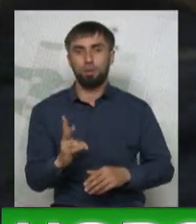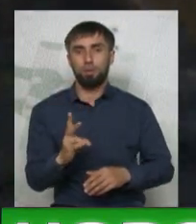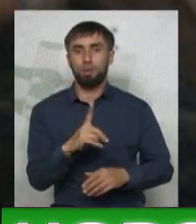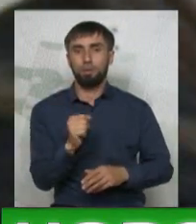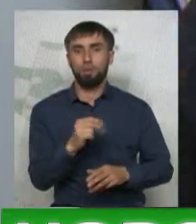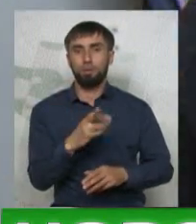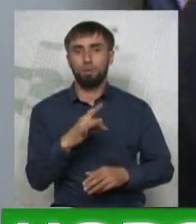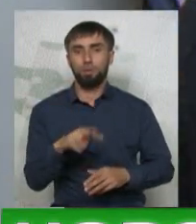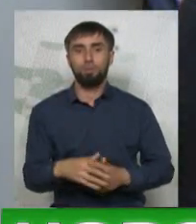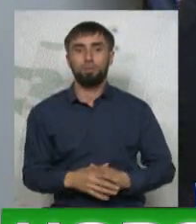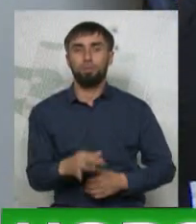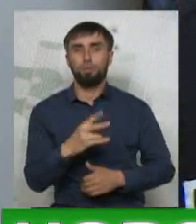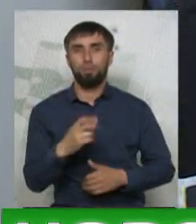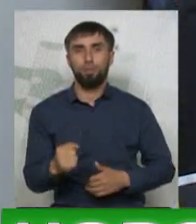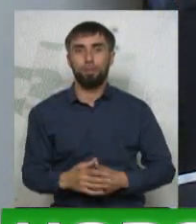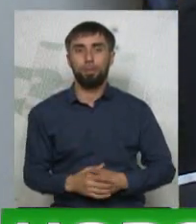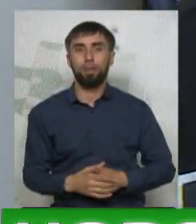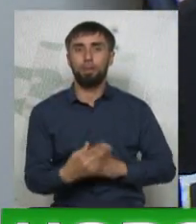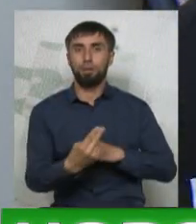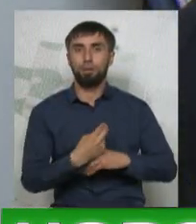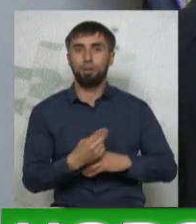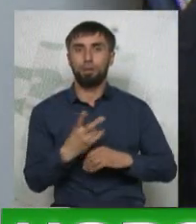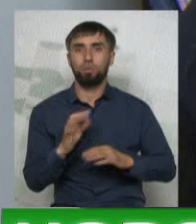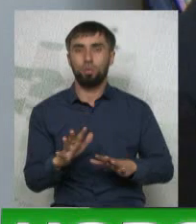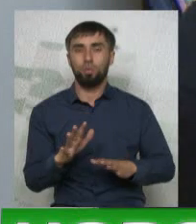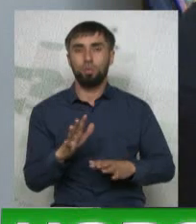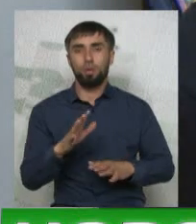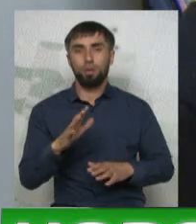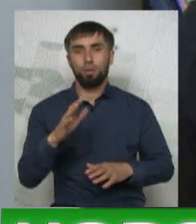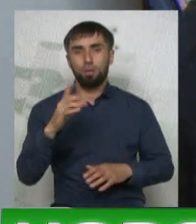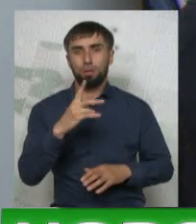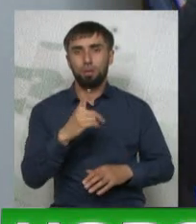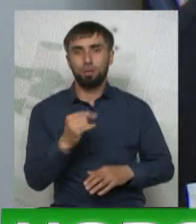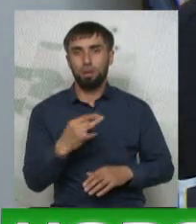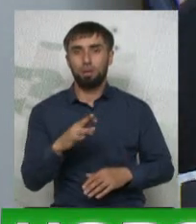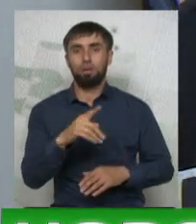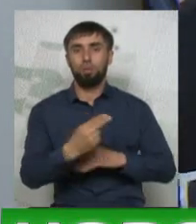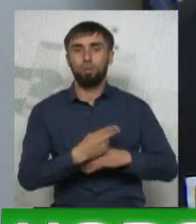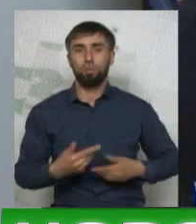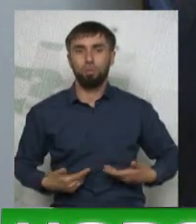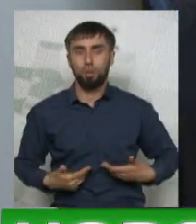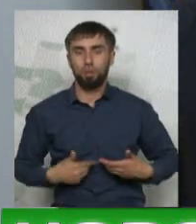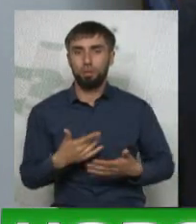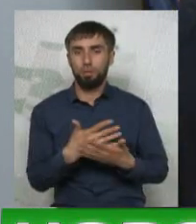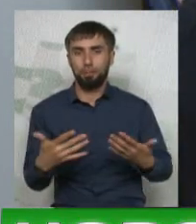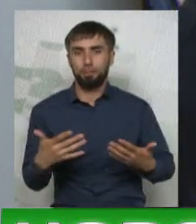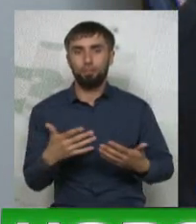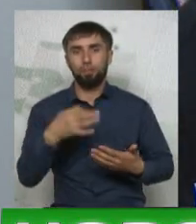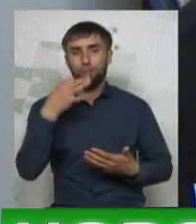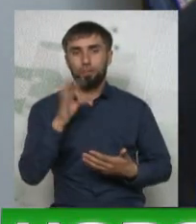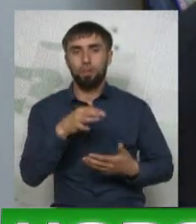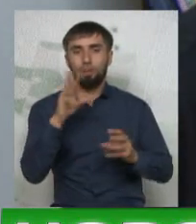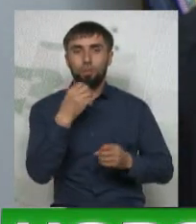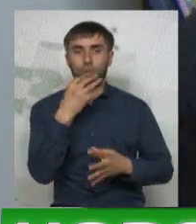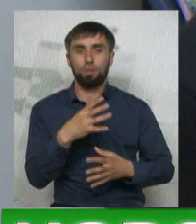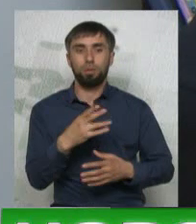за советом. Она научила нас не только знаниям, но и научила нас жизни и всему